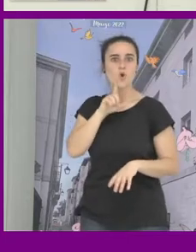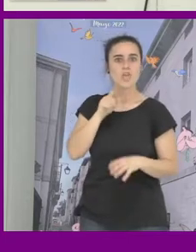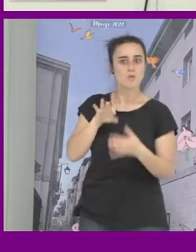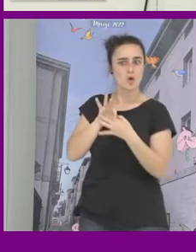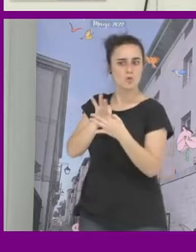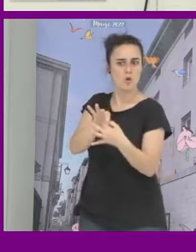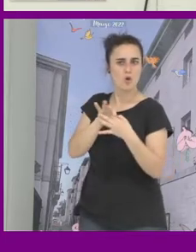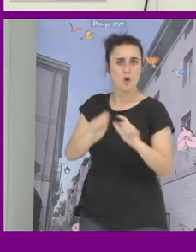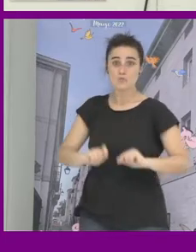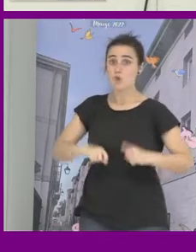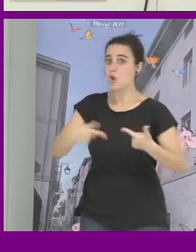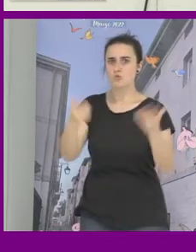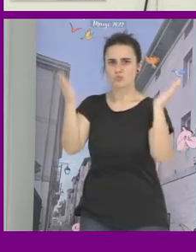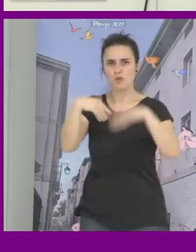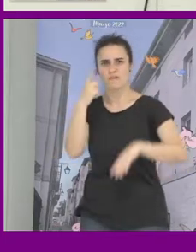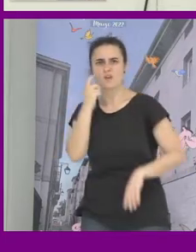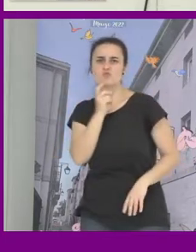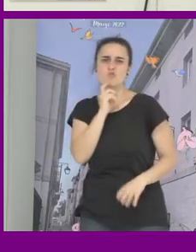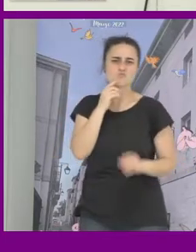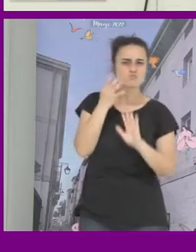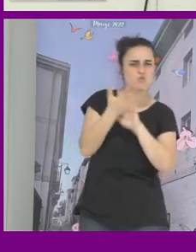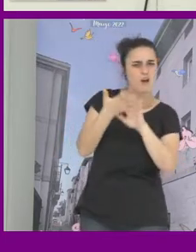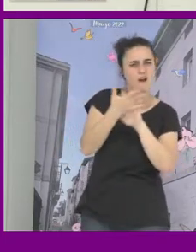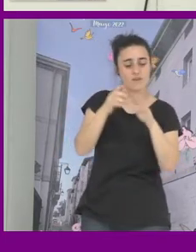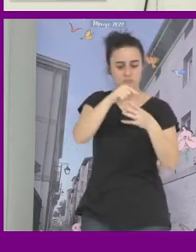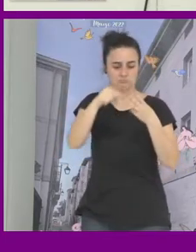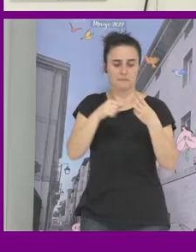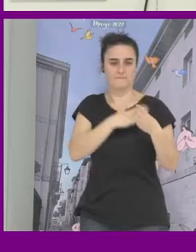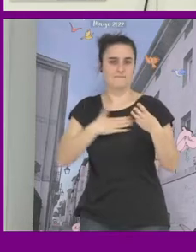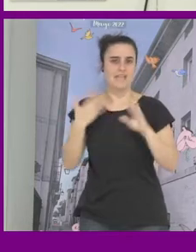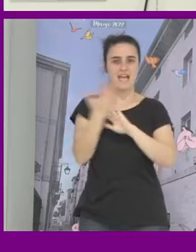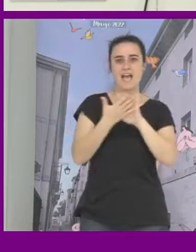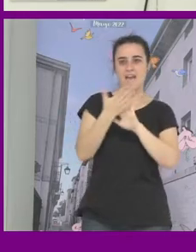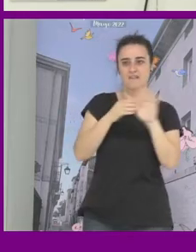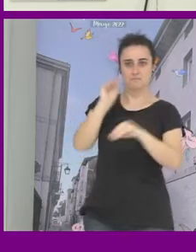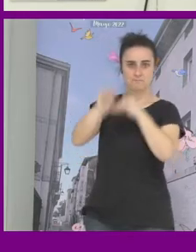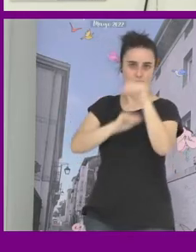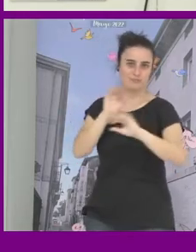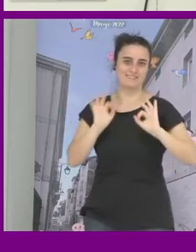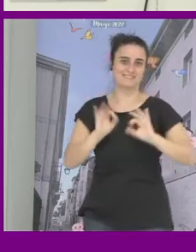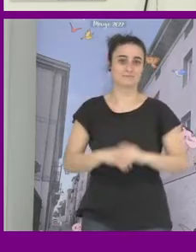lehenengoko txanda honetan edo nahi nizkionak edo planteatu juneri. Así que...